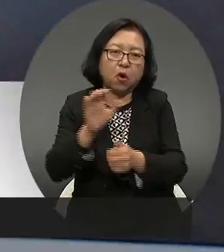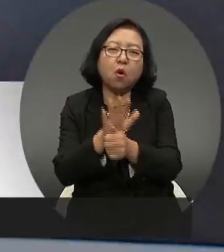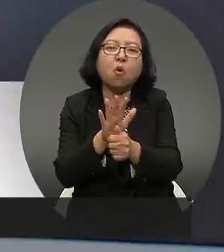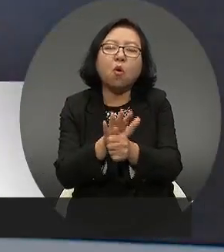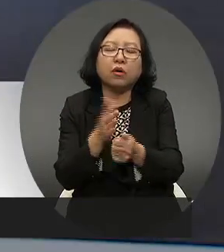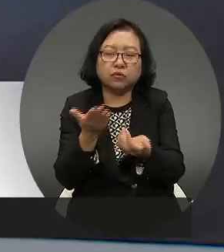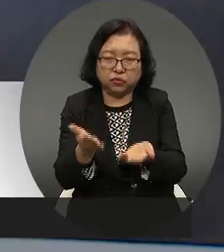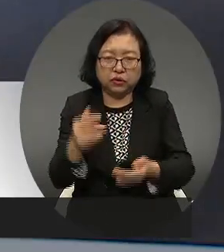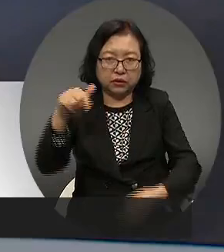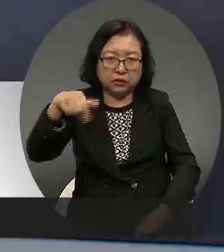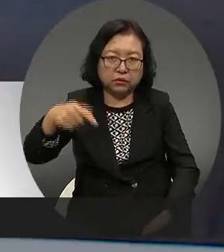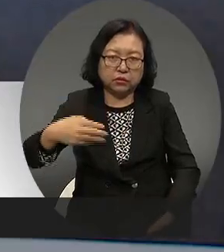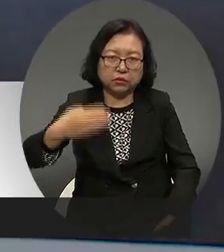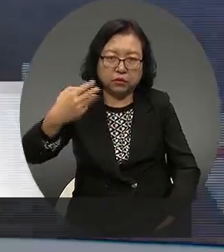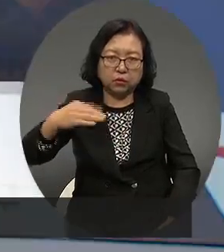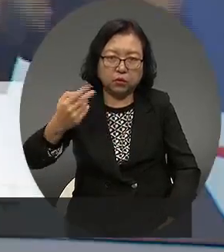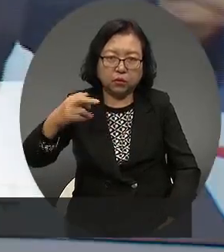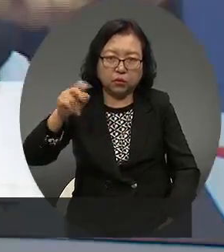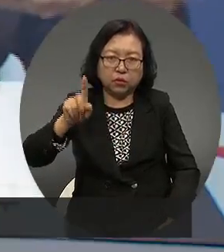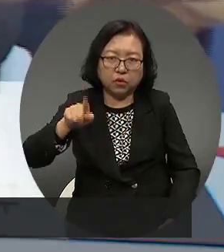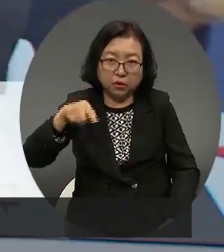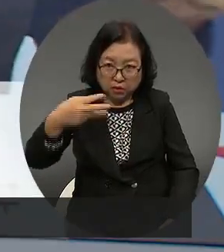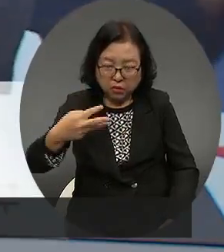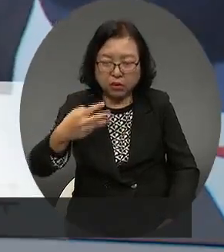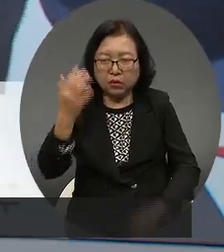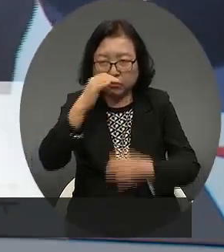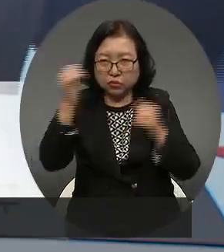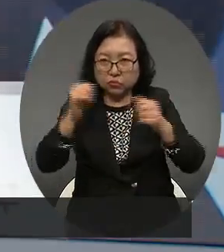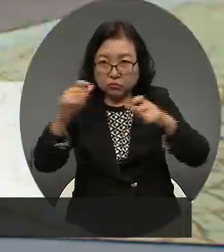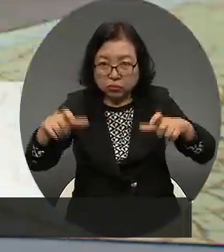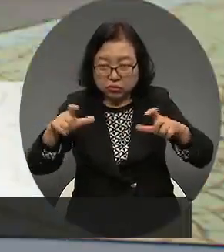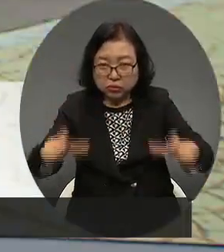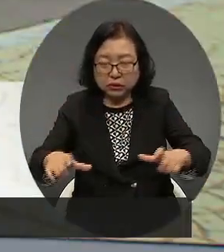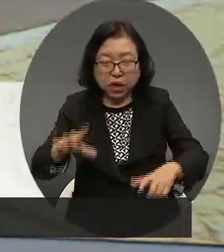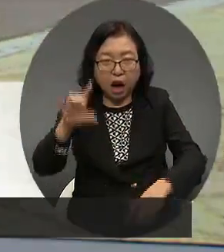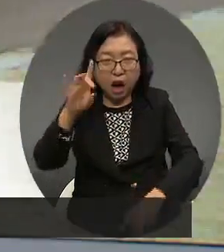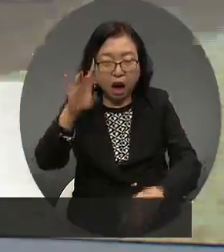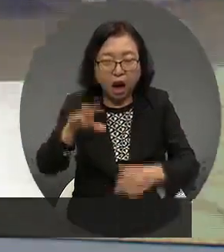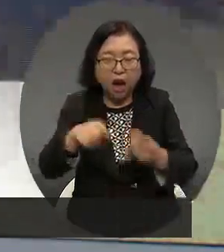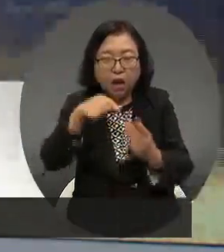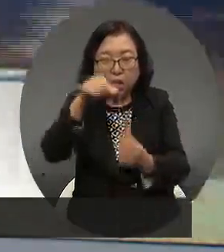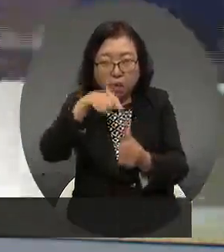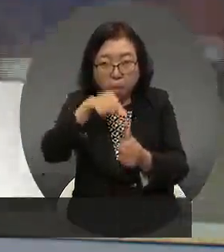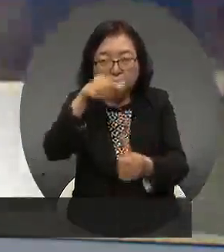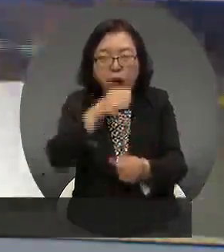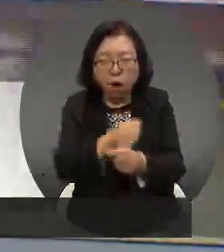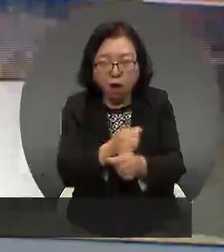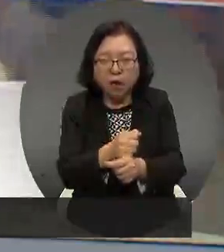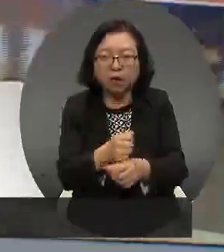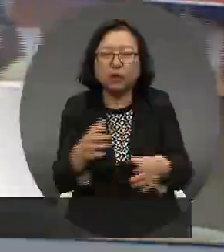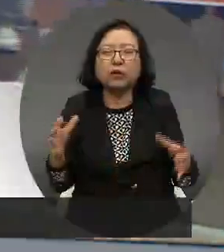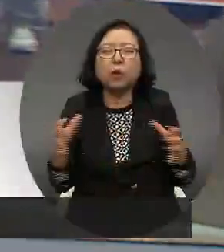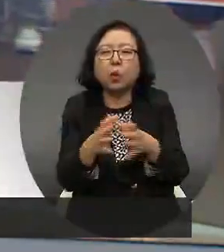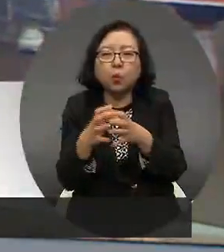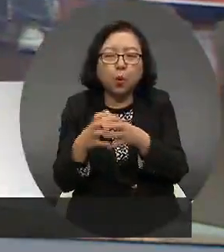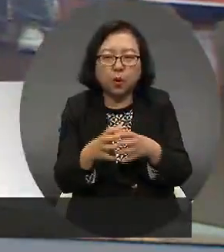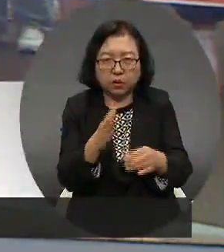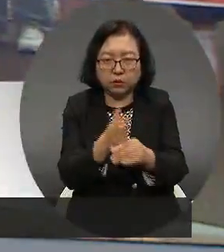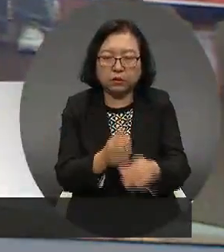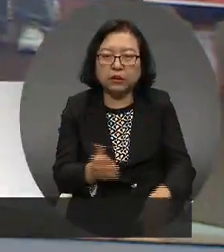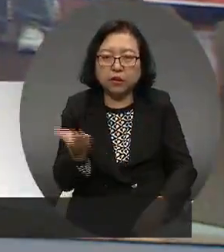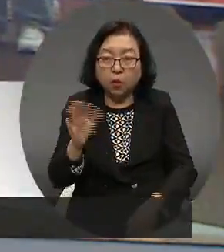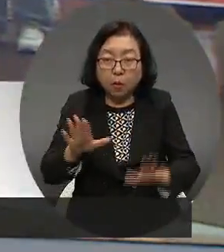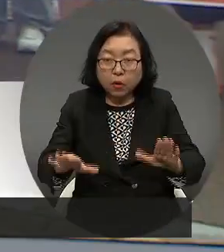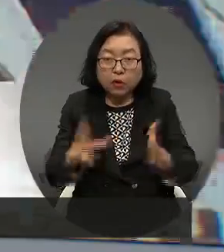대학 사업에 충북에서 유일하게 선정되면서 두 대학이 통합을 추진하기 때문인데요. 이번에는 교명을